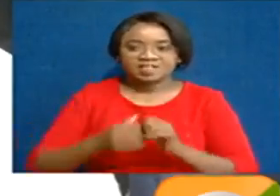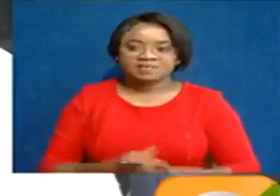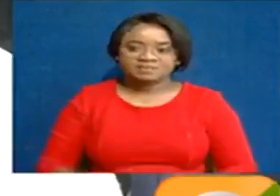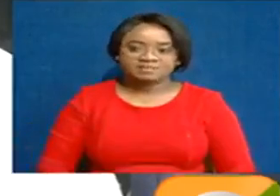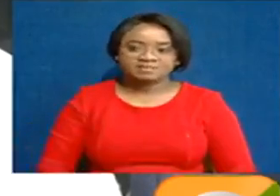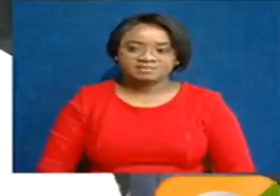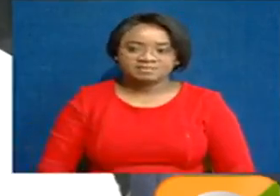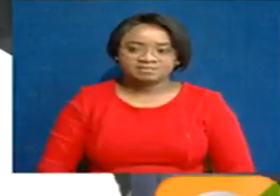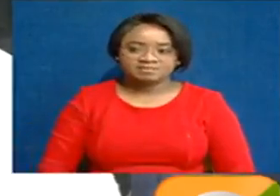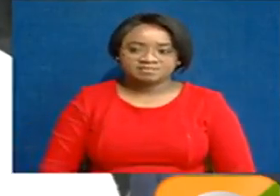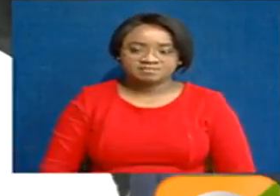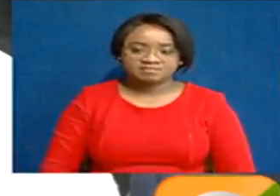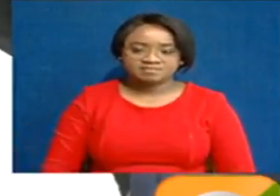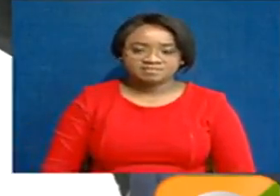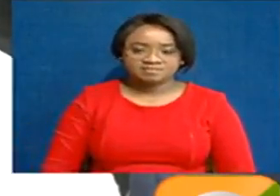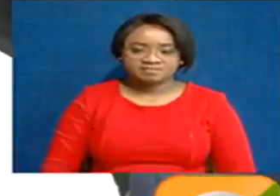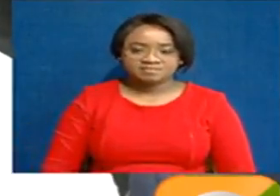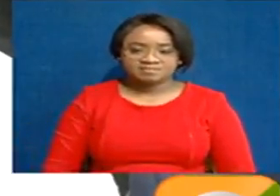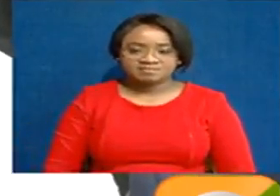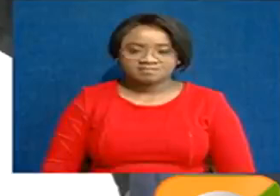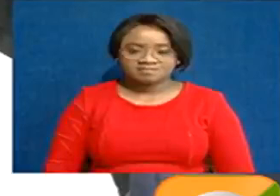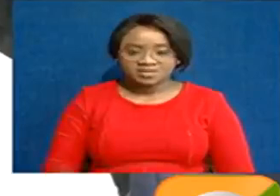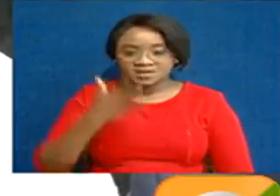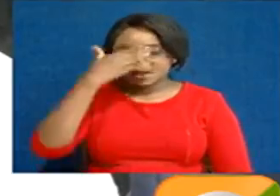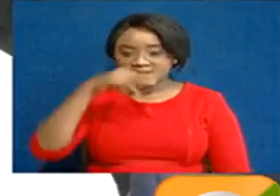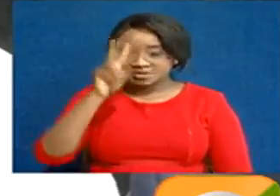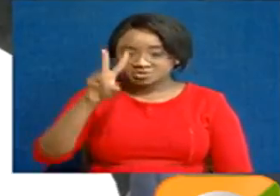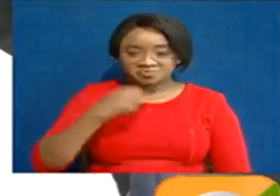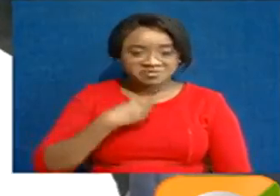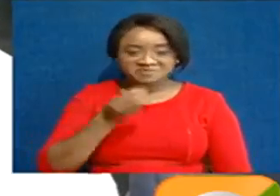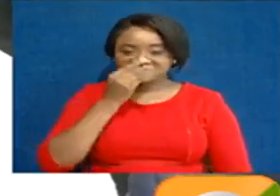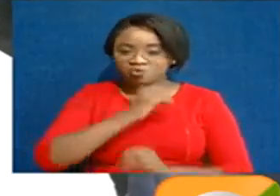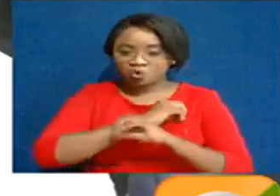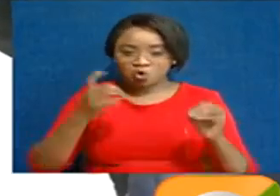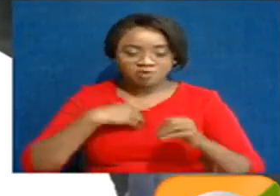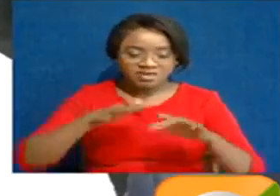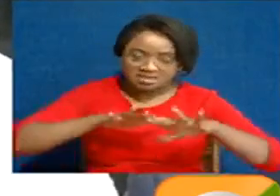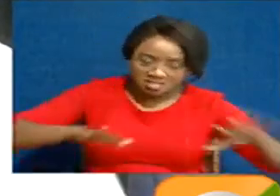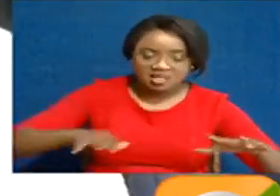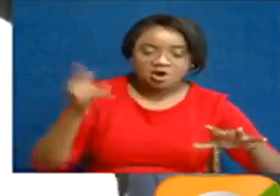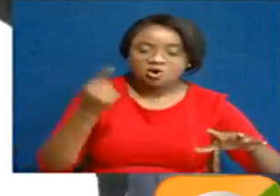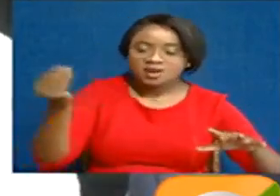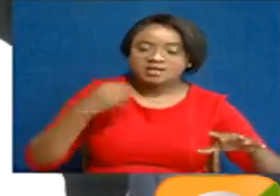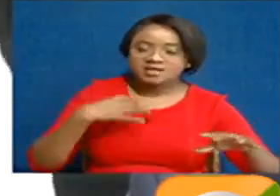I was left on the floor handcuffed at the back and blindfolded for 2 days without food, only some water. That was